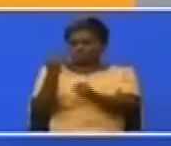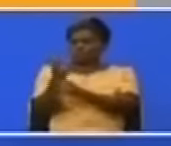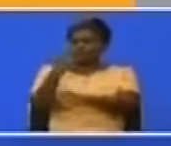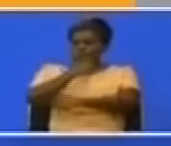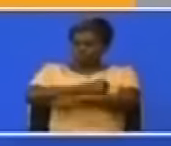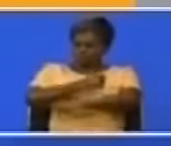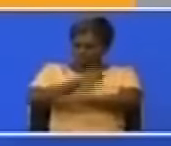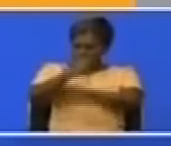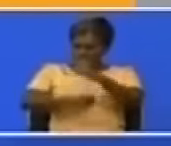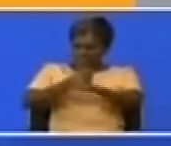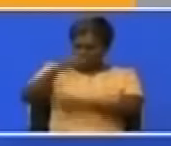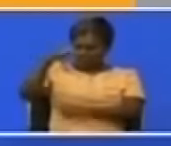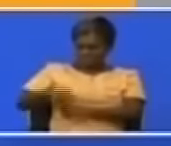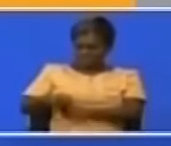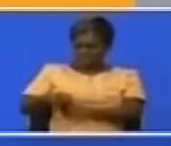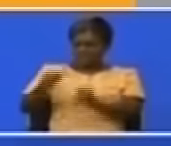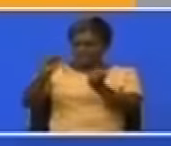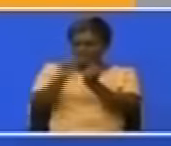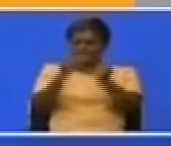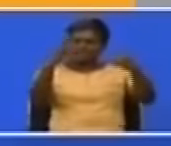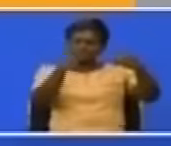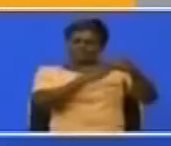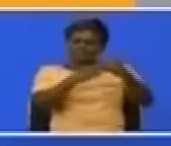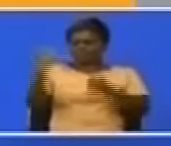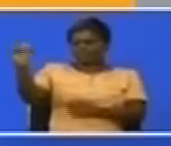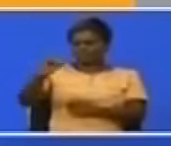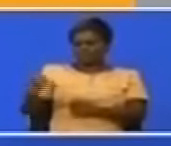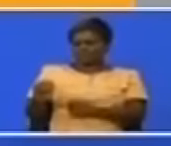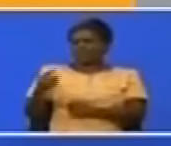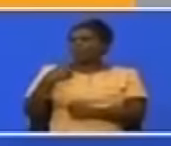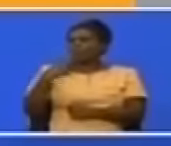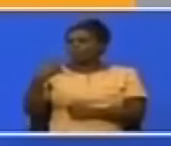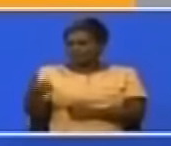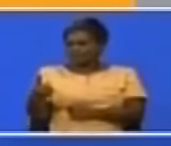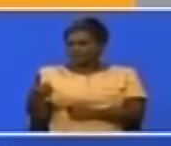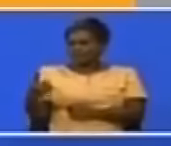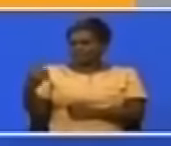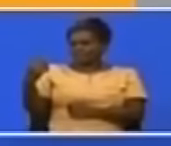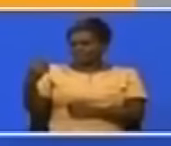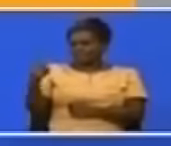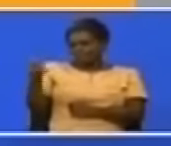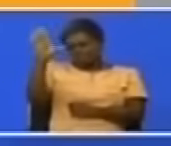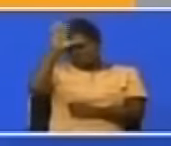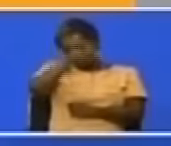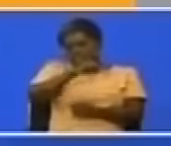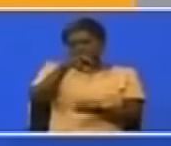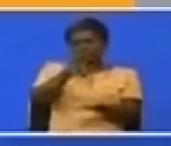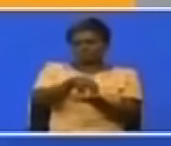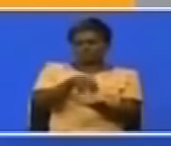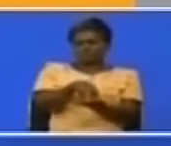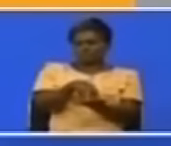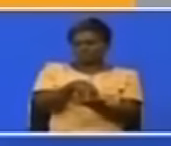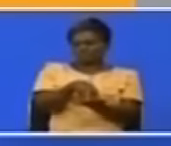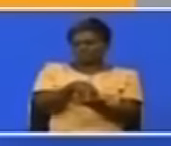za upili mwaka huu, 18% ambao ni wanafunzi 100,060 watakosa nafasi.